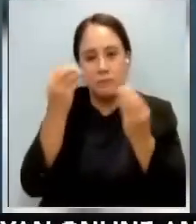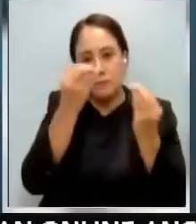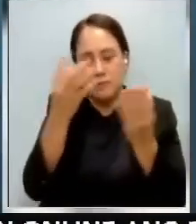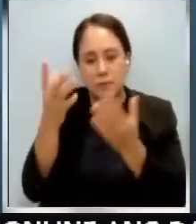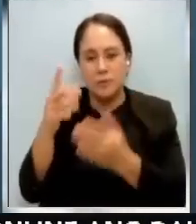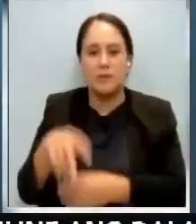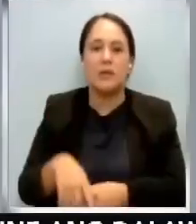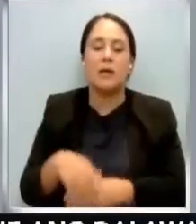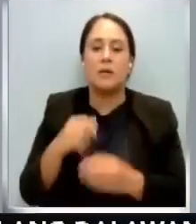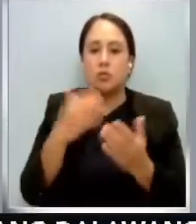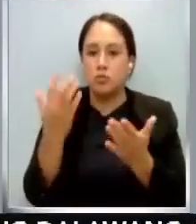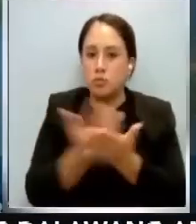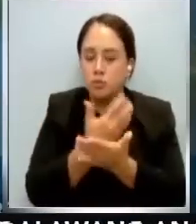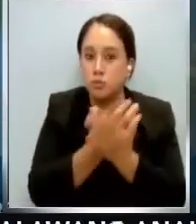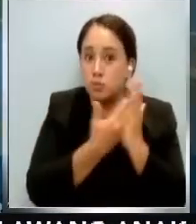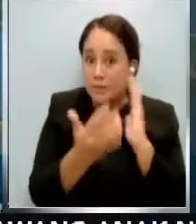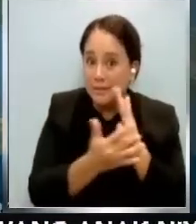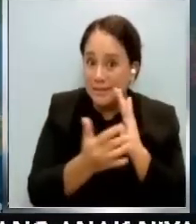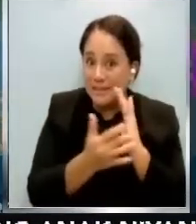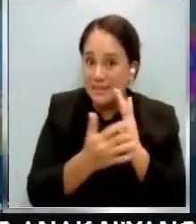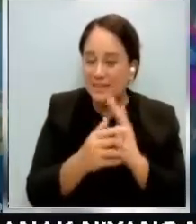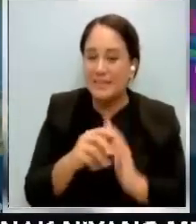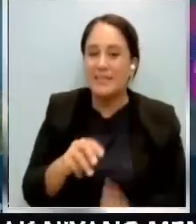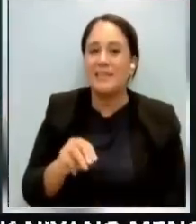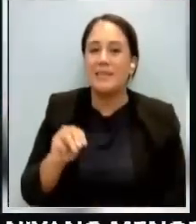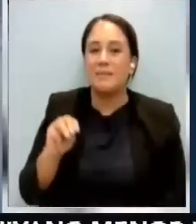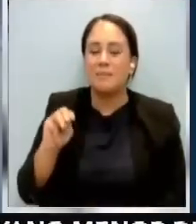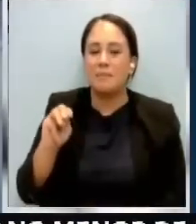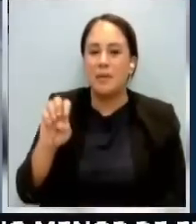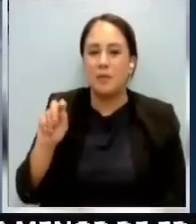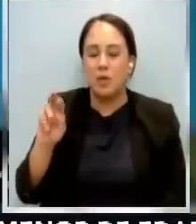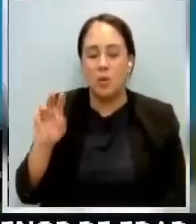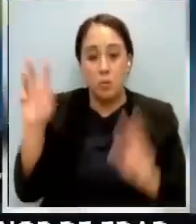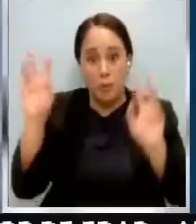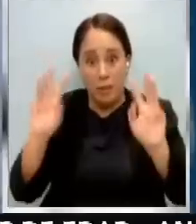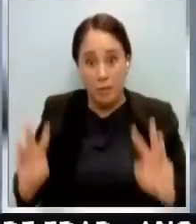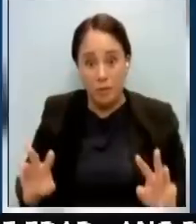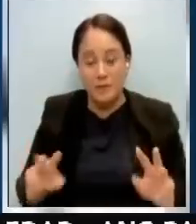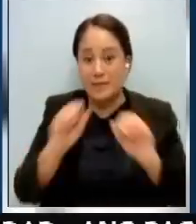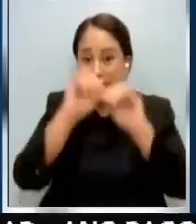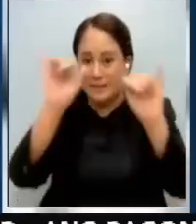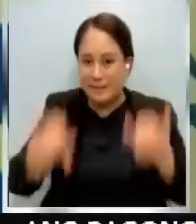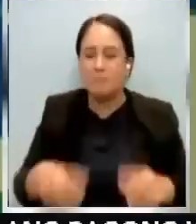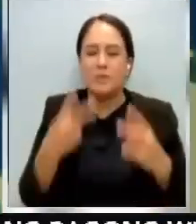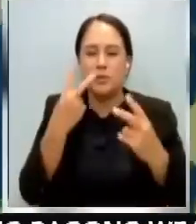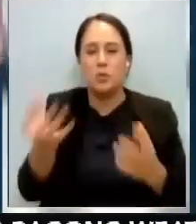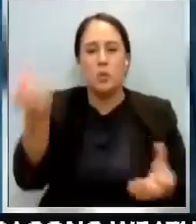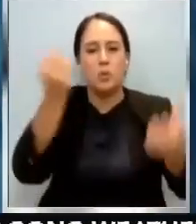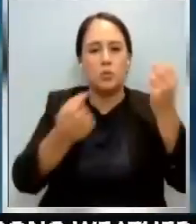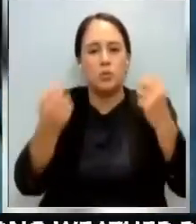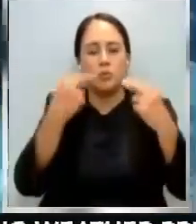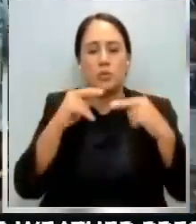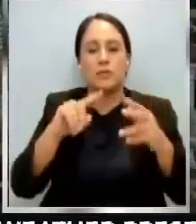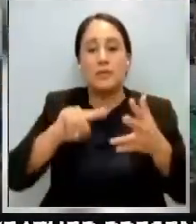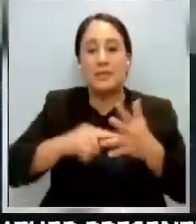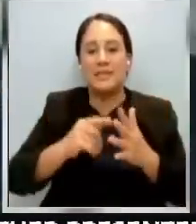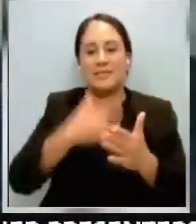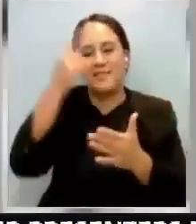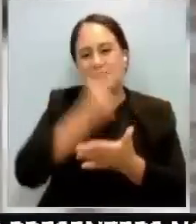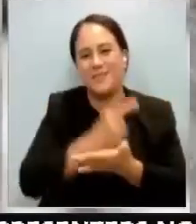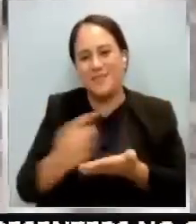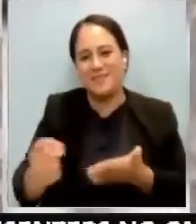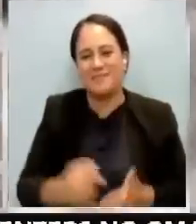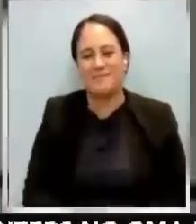makabagong teknolohiya ng Metro Weather Graphic System, mapapanood na sila sa kani-kanilang newscast simula sa susunod na linggo.